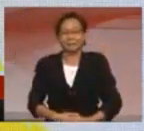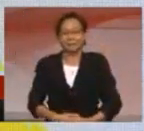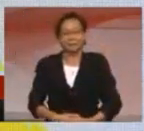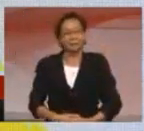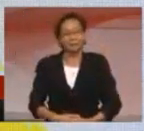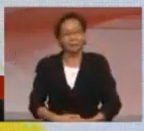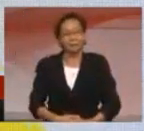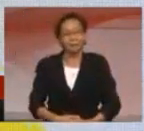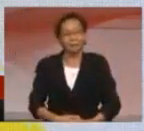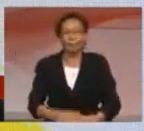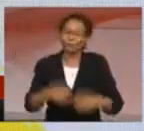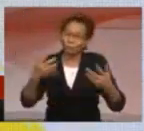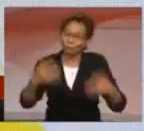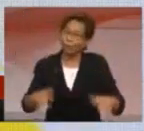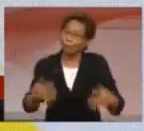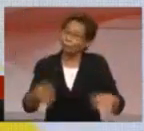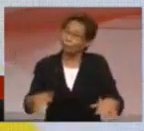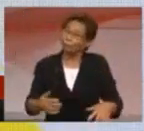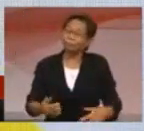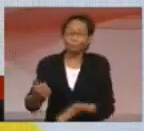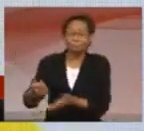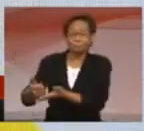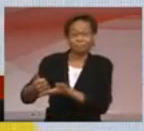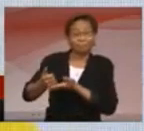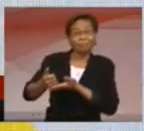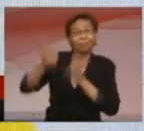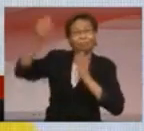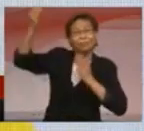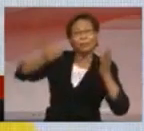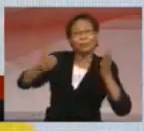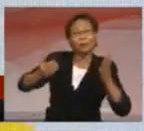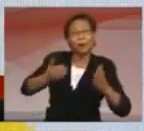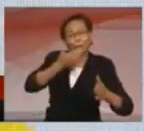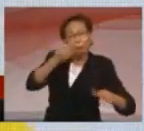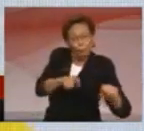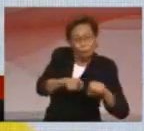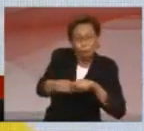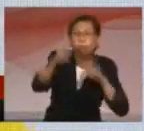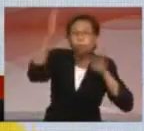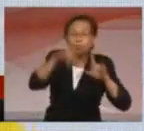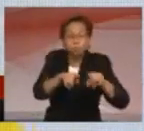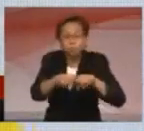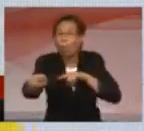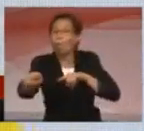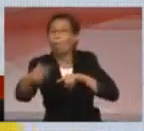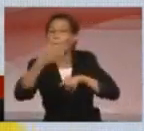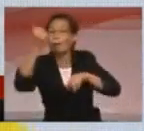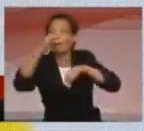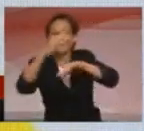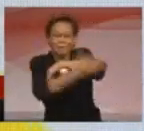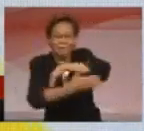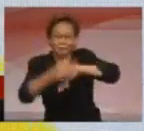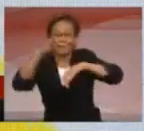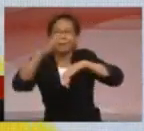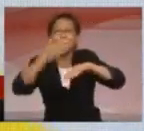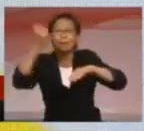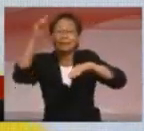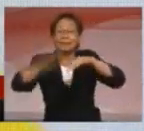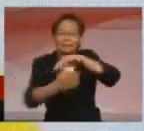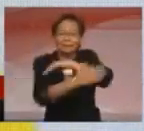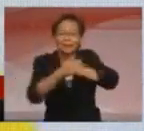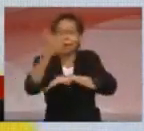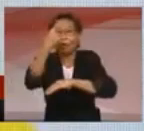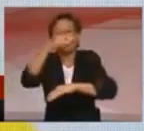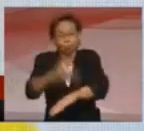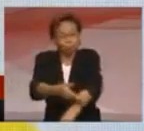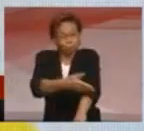Ini telah membantu negara kita mendahului kebanyakan negara lain dalam usaha untuk memulihkan ekonomi.